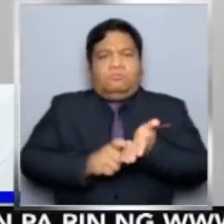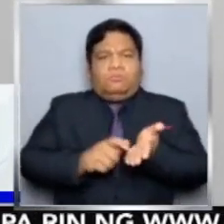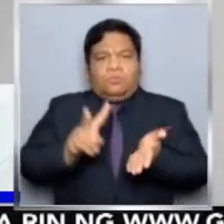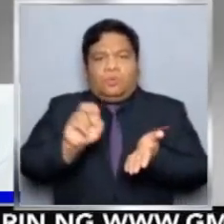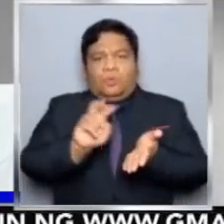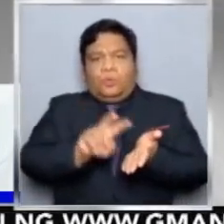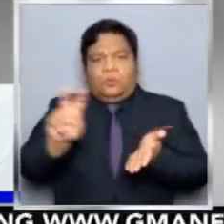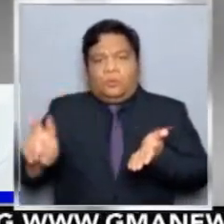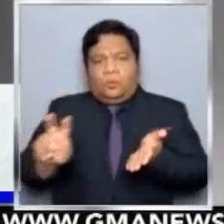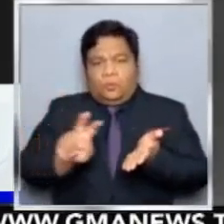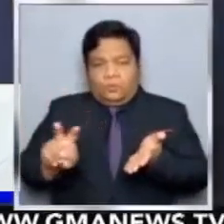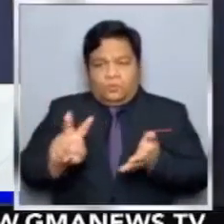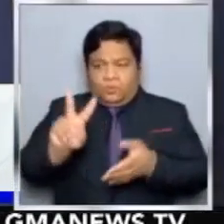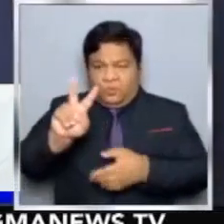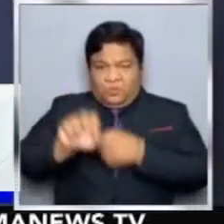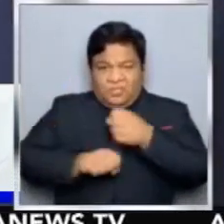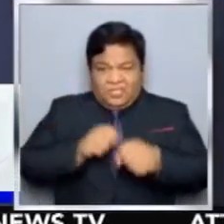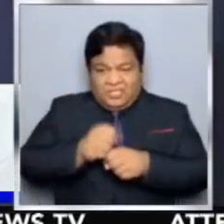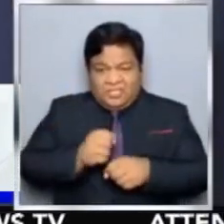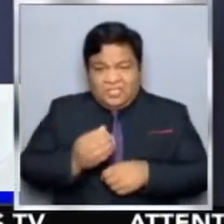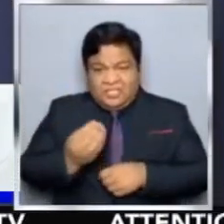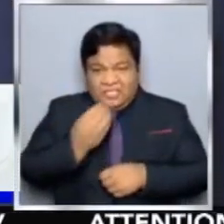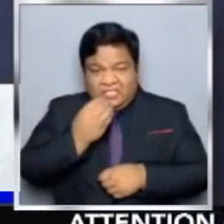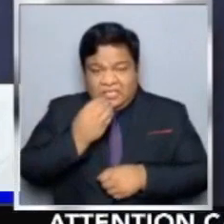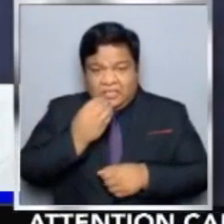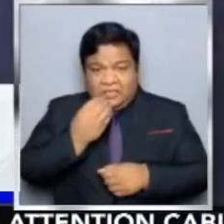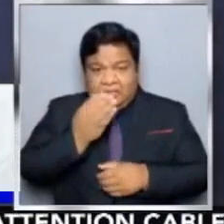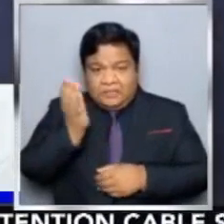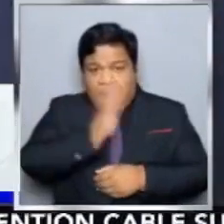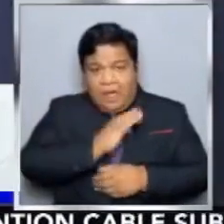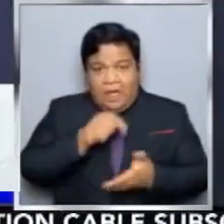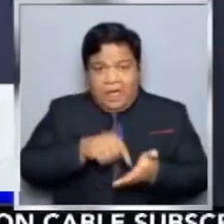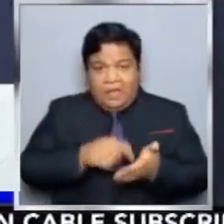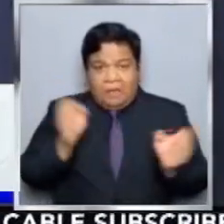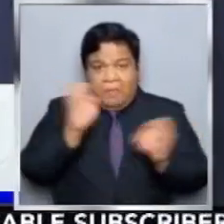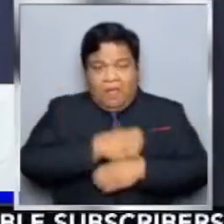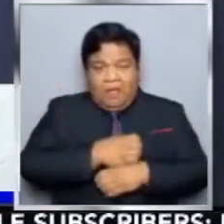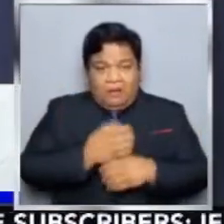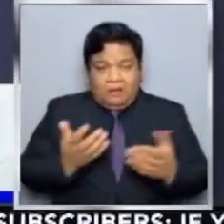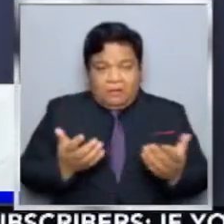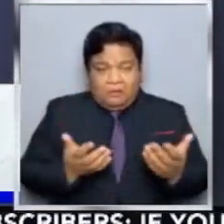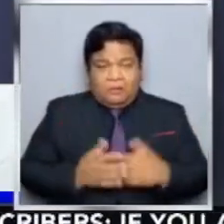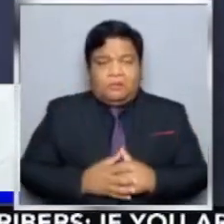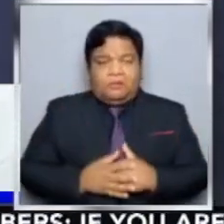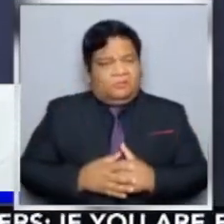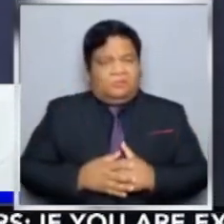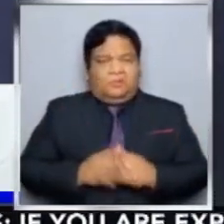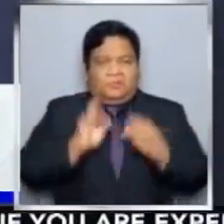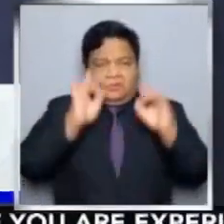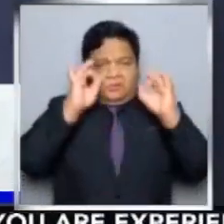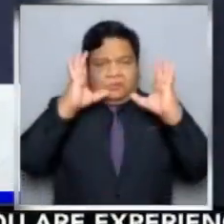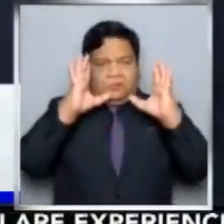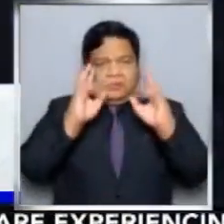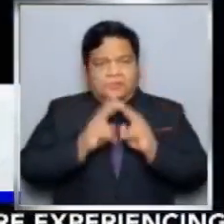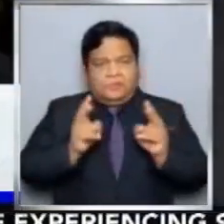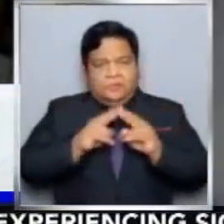mong kinakain yan sa market na yun pala ay wala na, expired na. Napaka-hazardous po ito pagdating sa ating